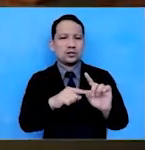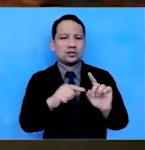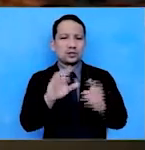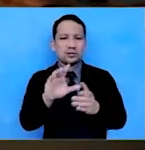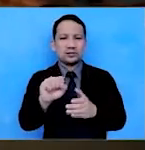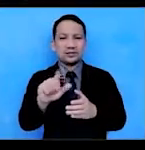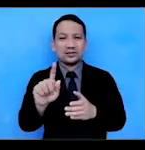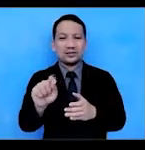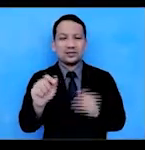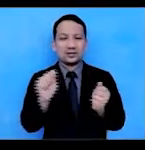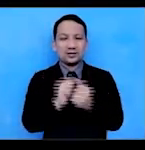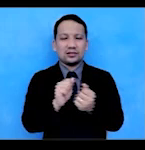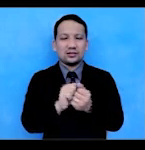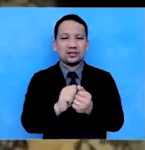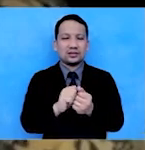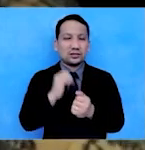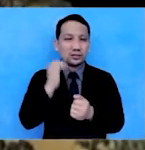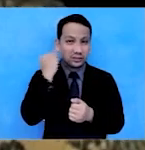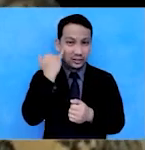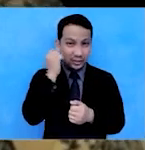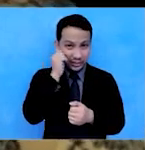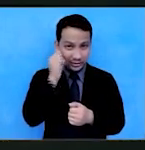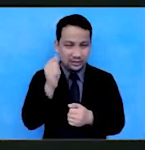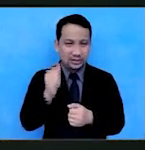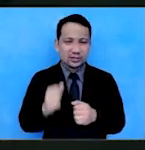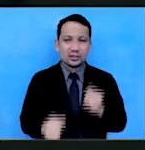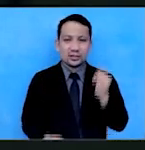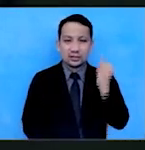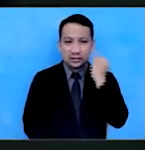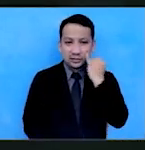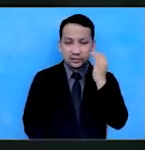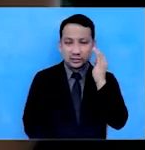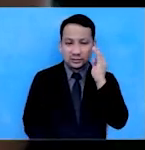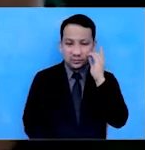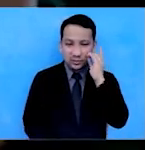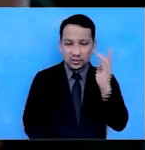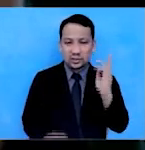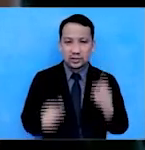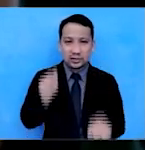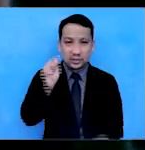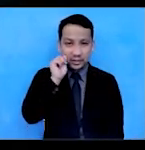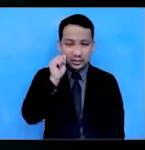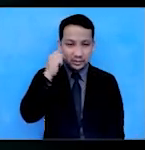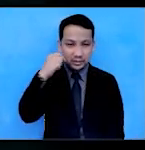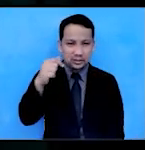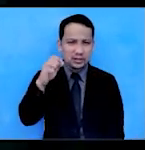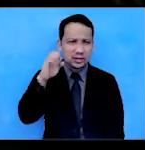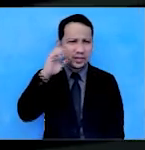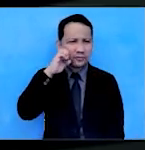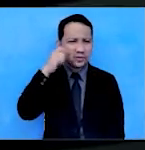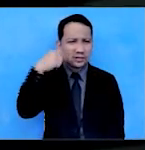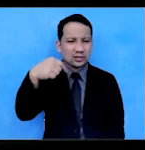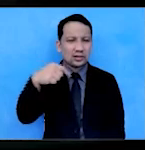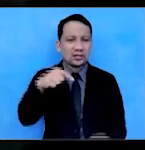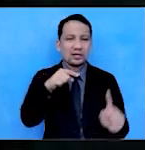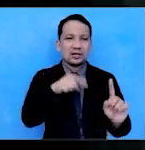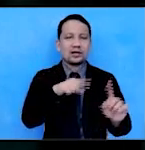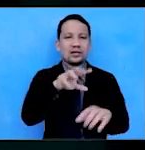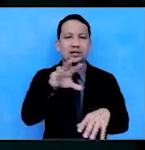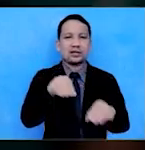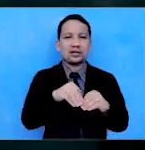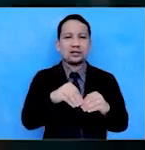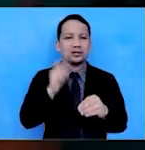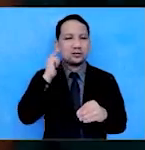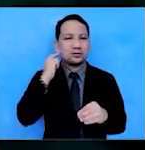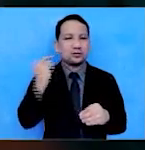show kabilang sina John Arcilla, Janice De Bele, Angel Aquino, Epi Quizon, at syempre, ang Golden